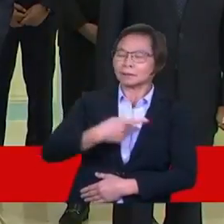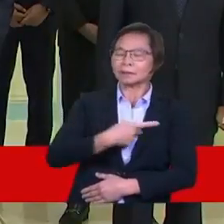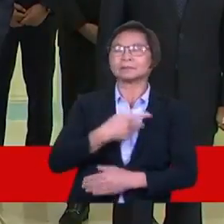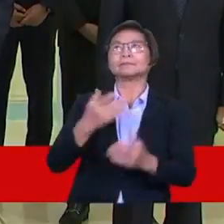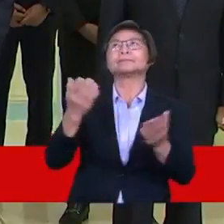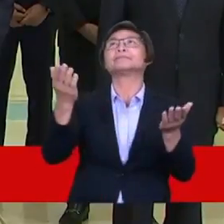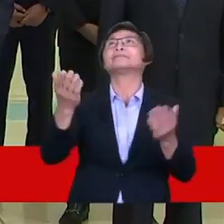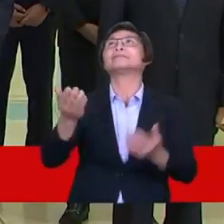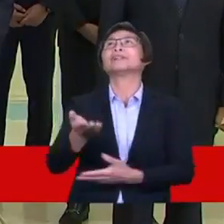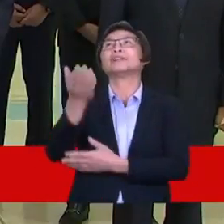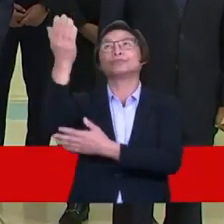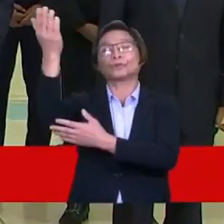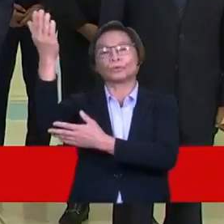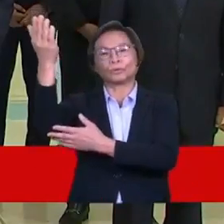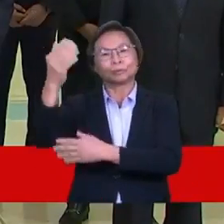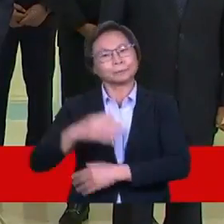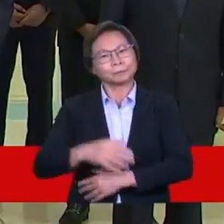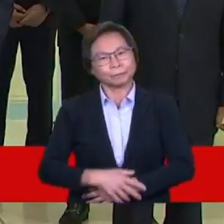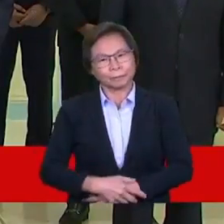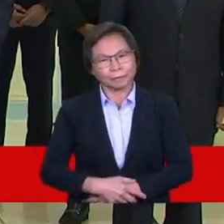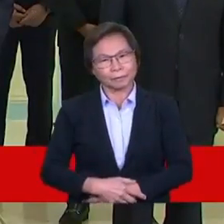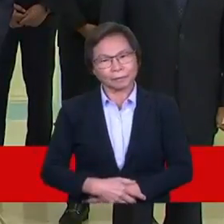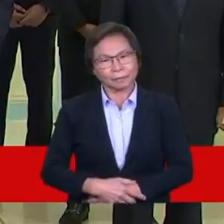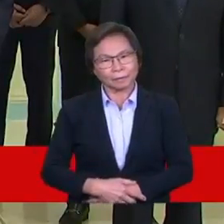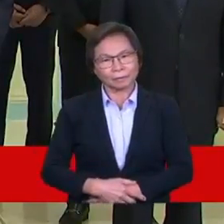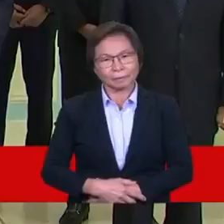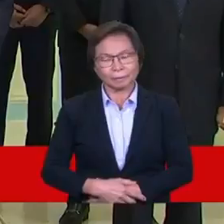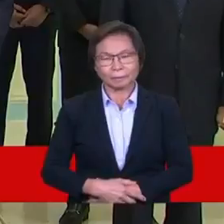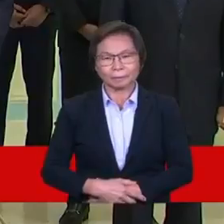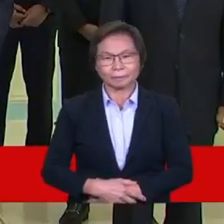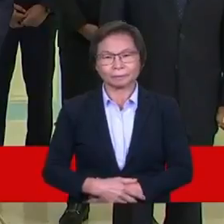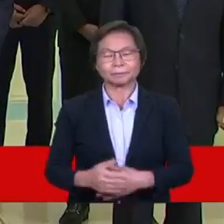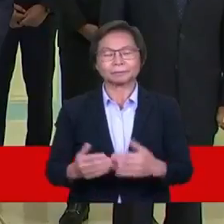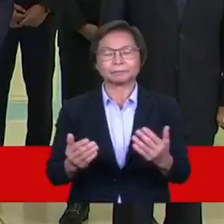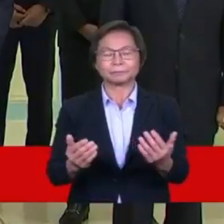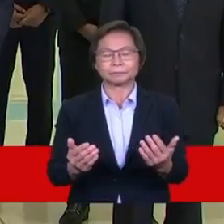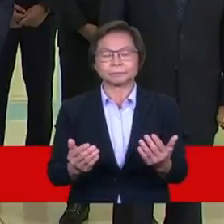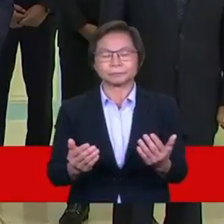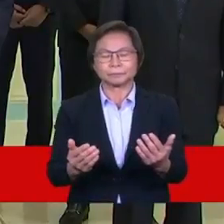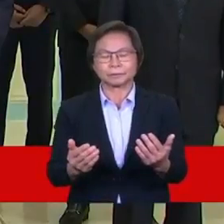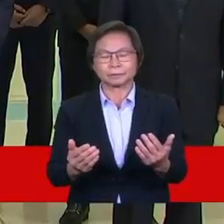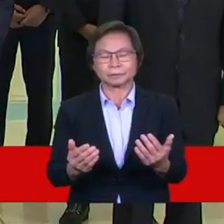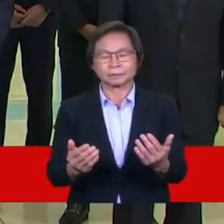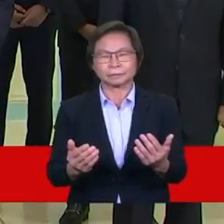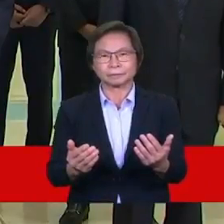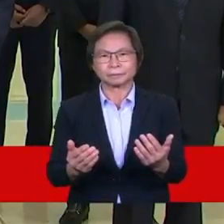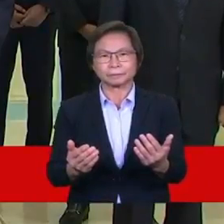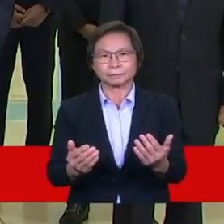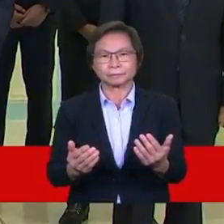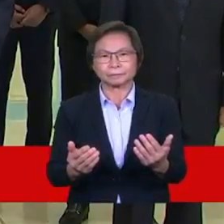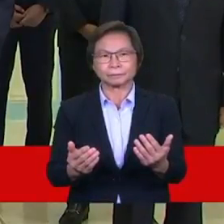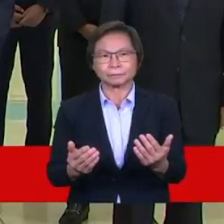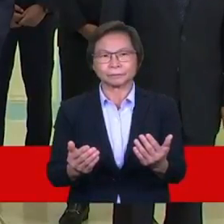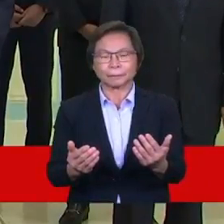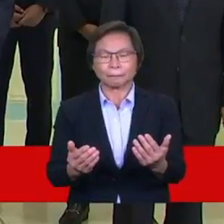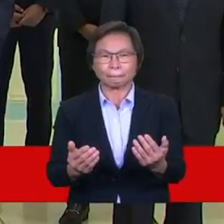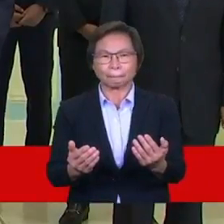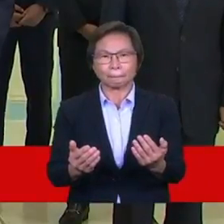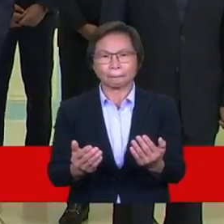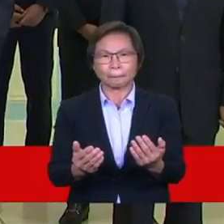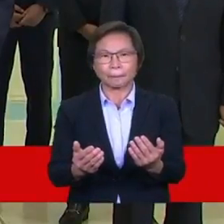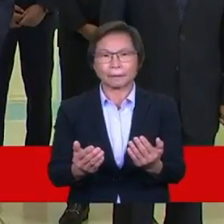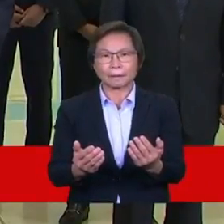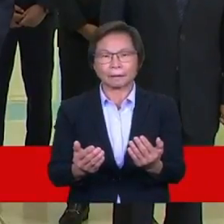berserah Faiza azamta fatawakkal alallah Hai mobil lahir Taufiq walhidayah